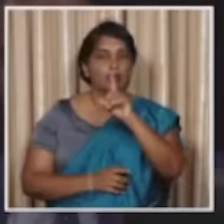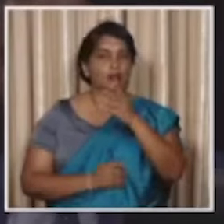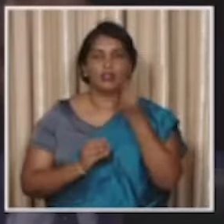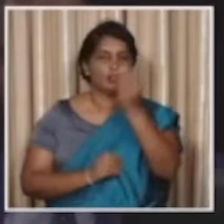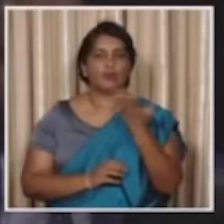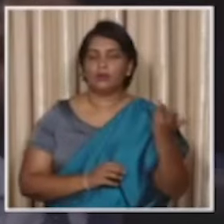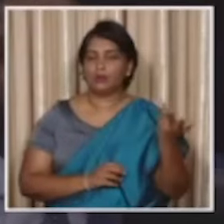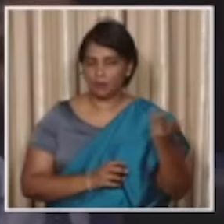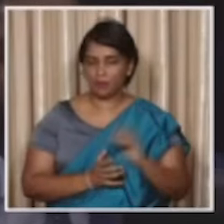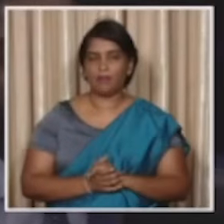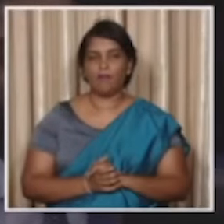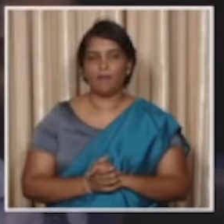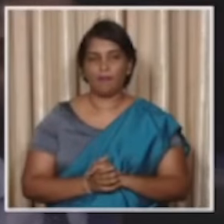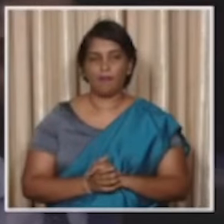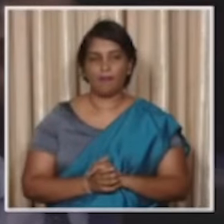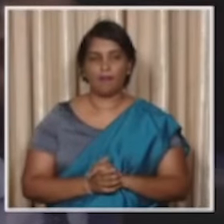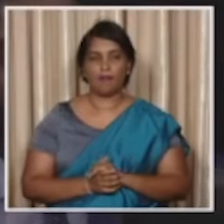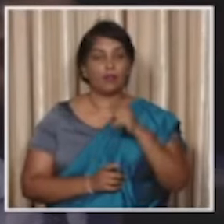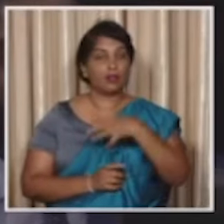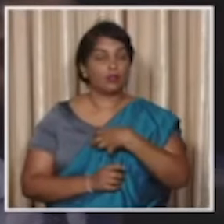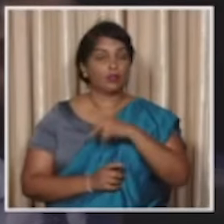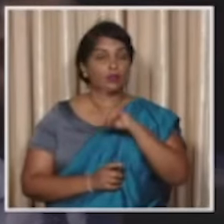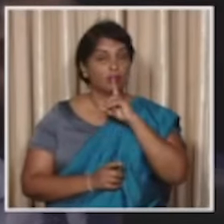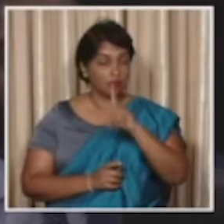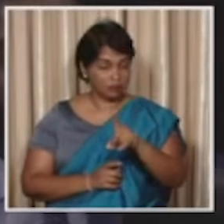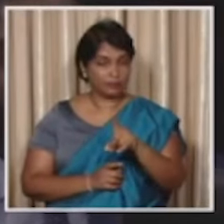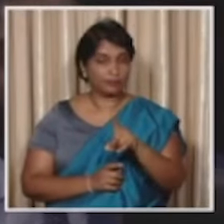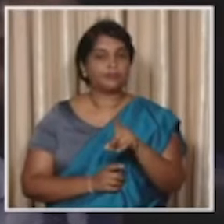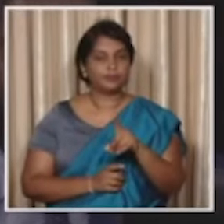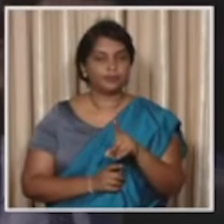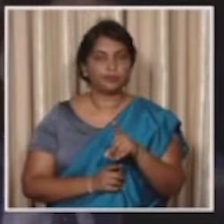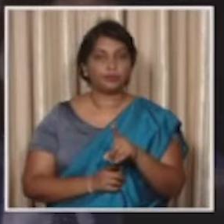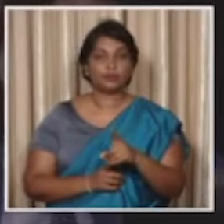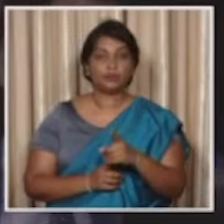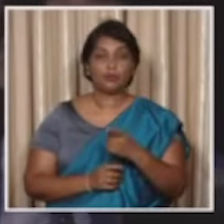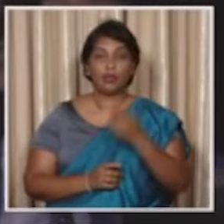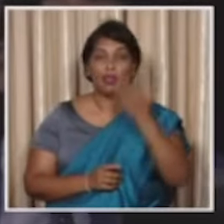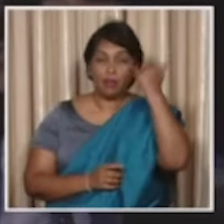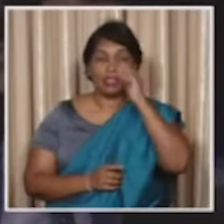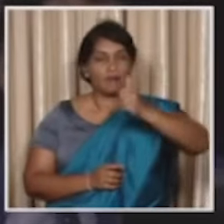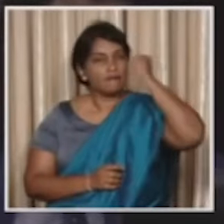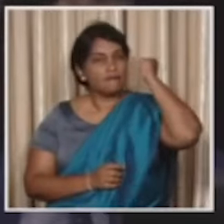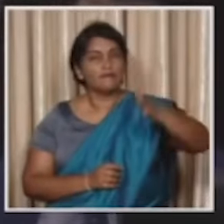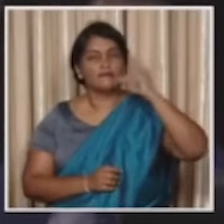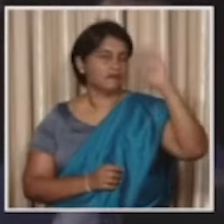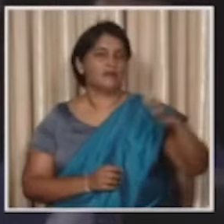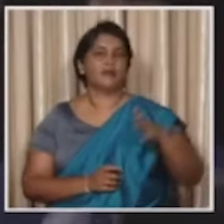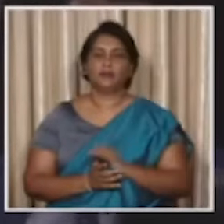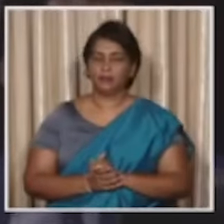දුන්නේ නැහැ. ඒ ශෝකේ ප්‍රකාශ කරන එක වදාපු අම්මලා තාත්තලාටත් බයින්න පටන් ගත්තා.